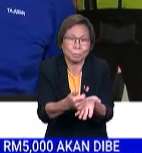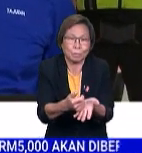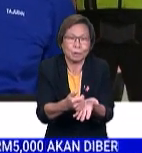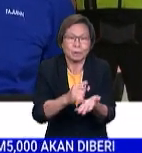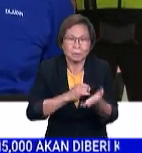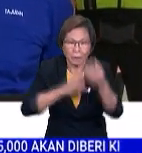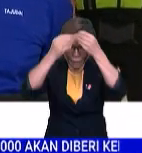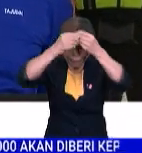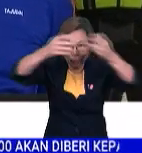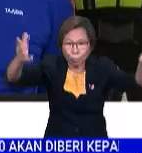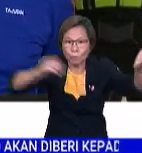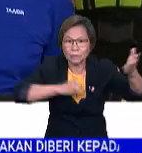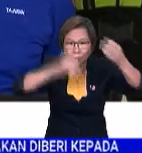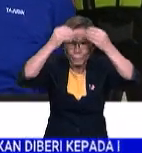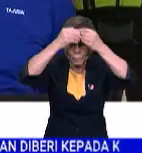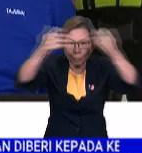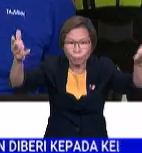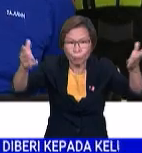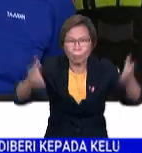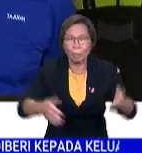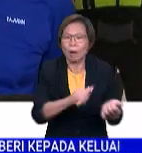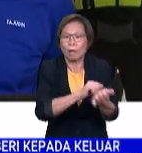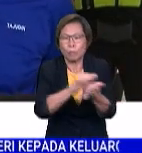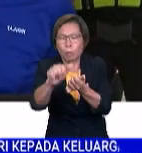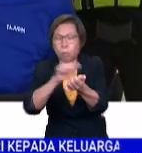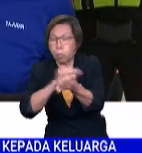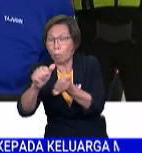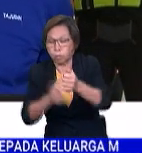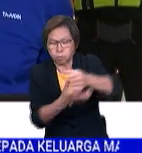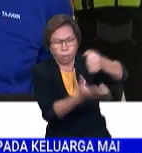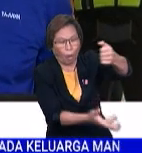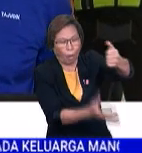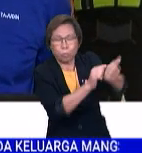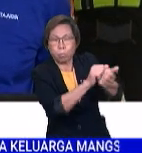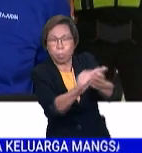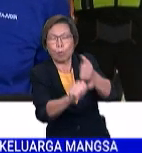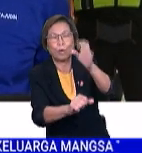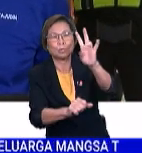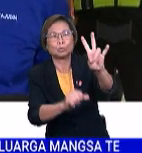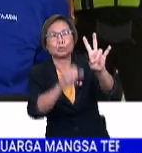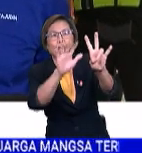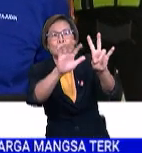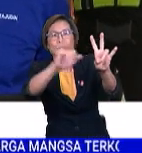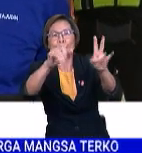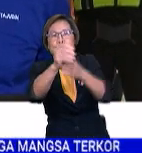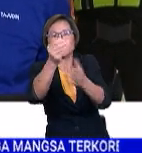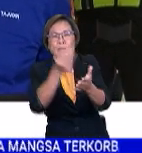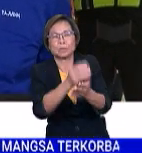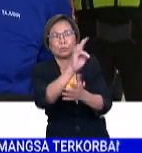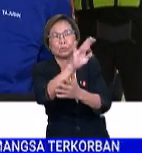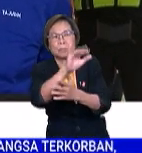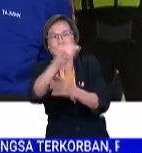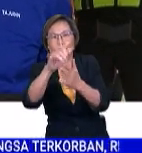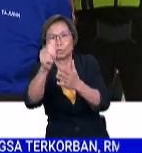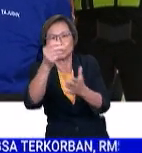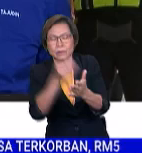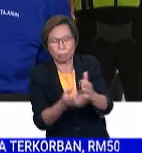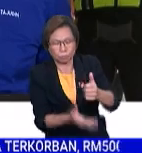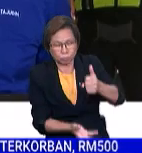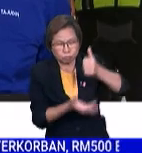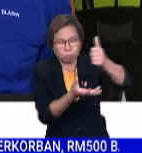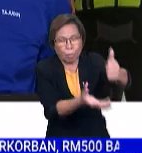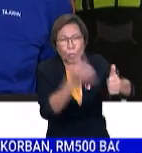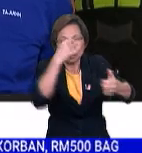saya mengumumkan meluluskan peruntukan sejumlah RM75 juta bagi